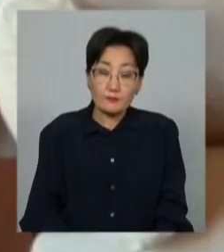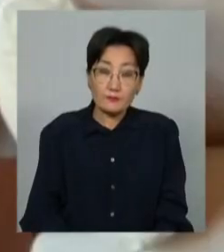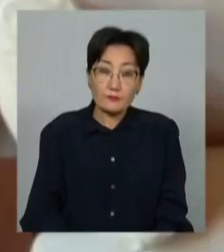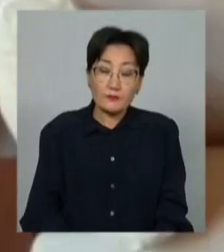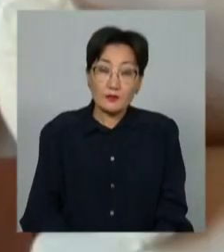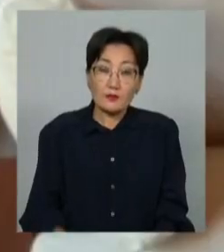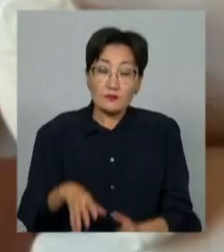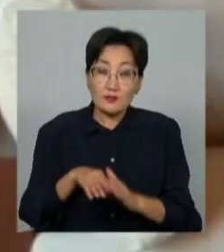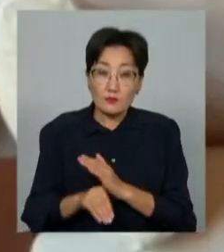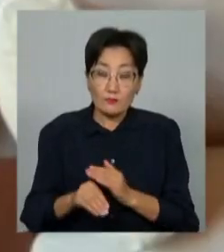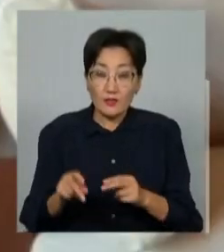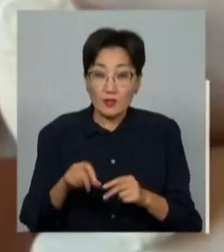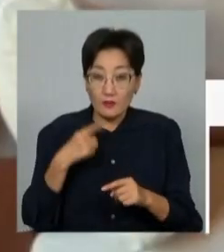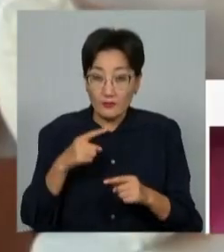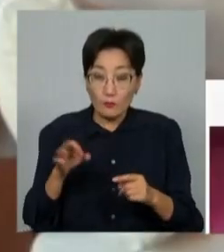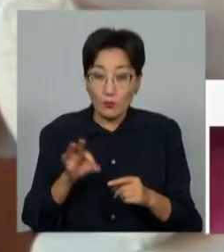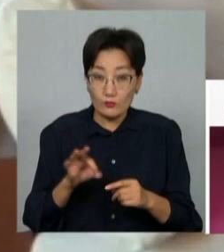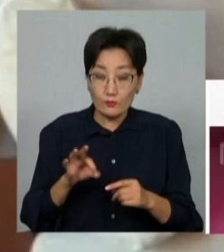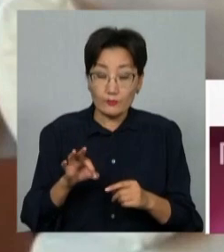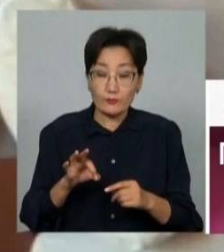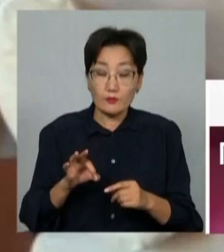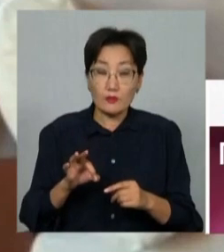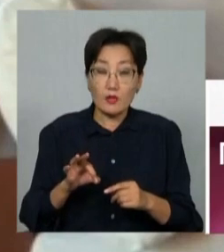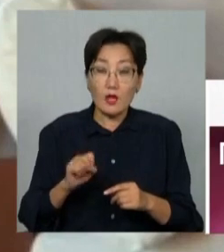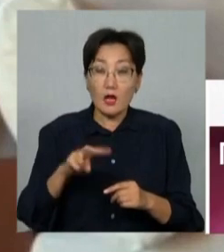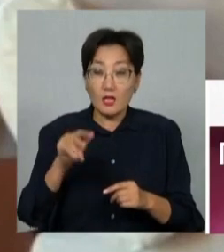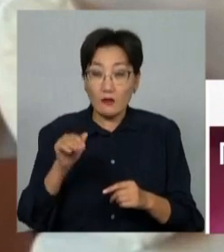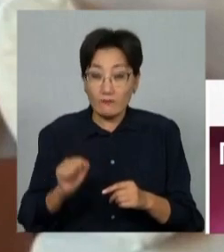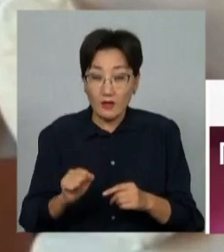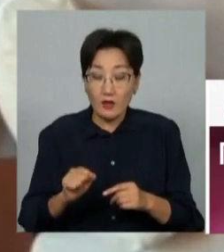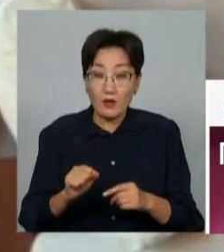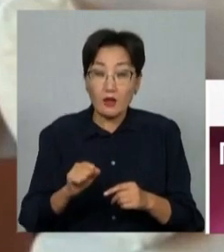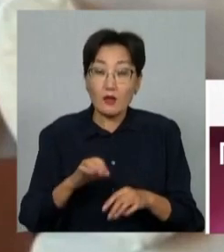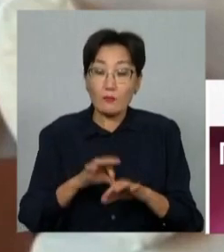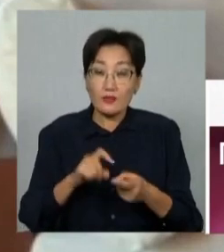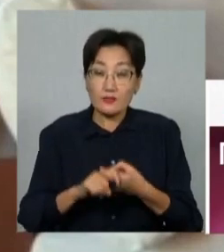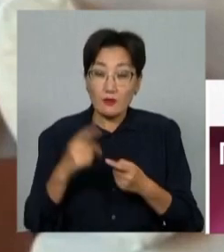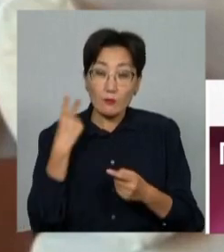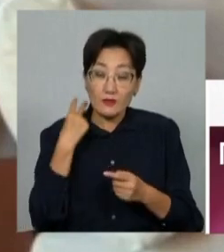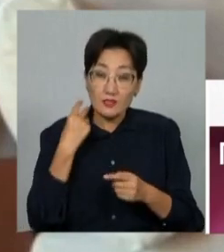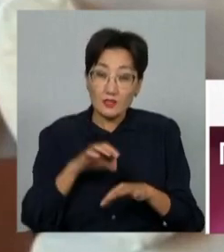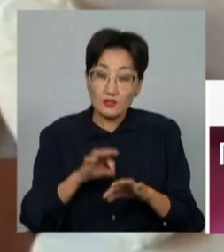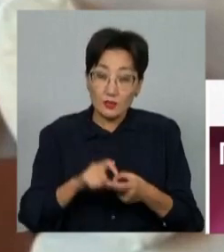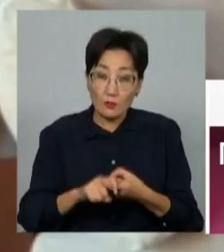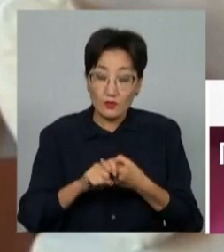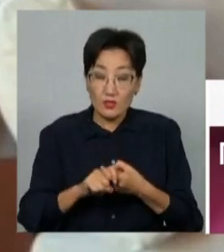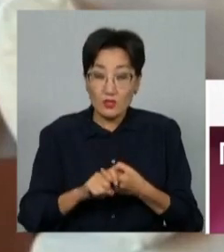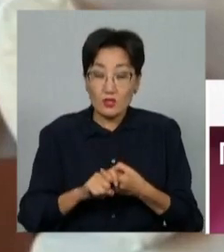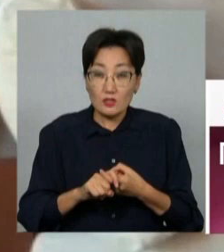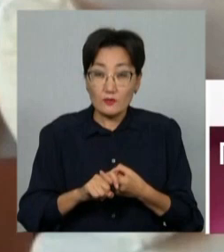частности, речь идет о альфа-варианте, британском варианте. Да, вот так получилось,